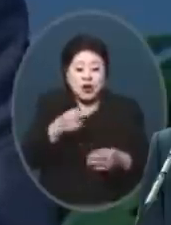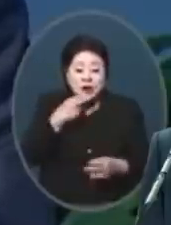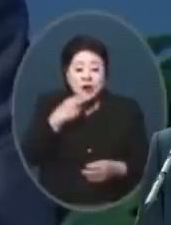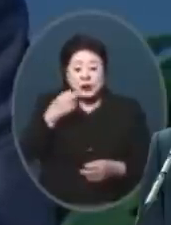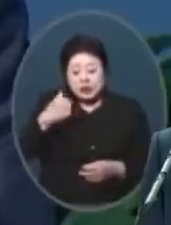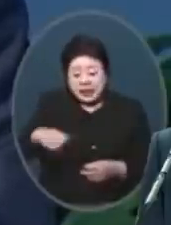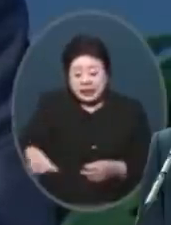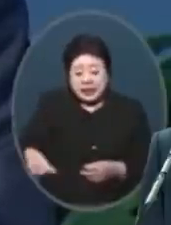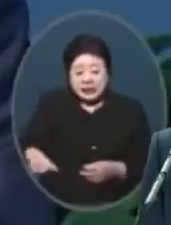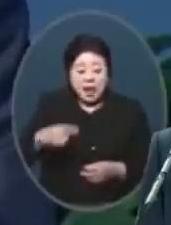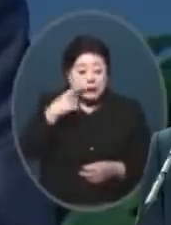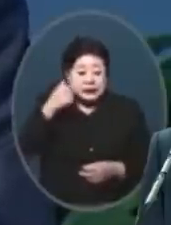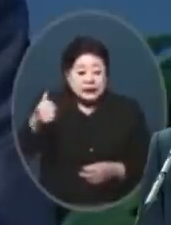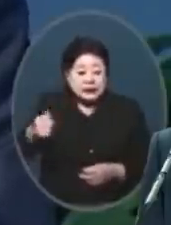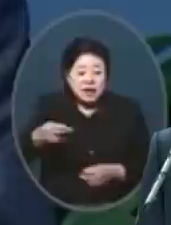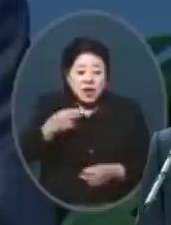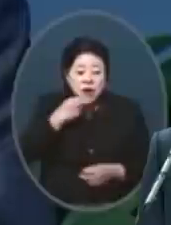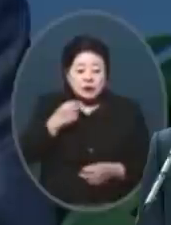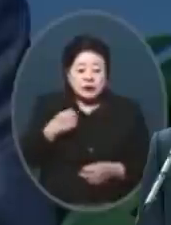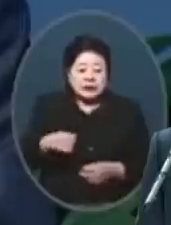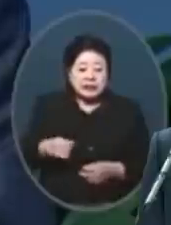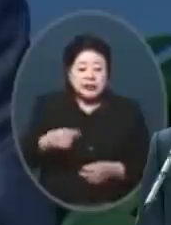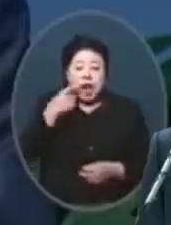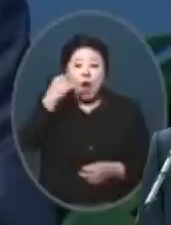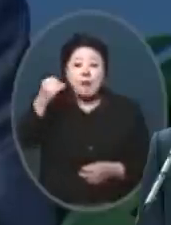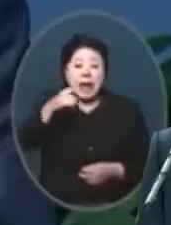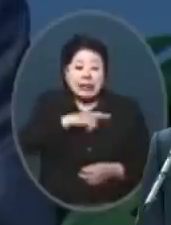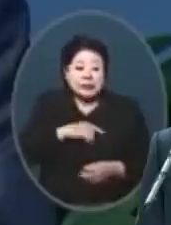없는 자식의 어머니로